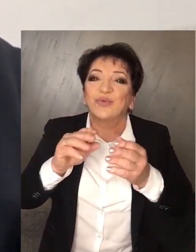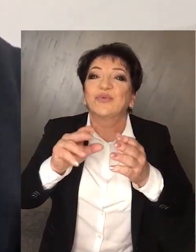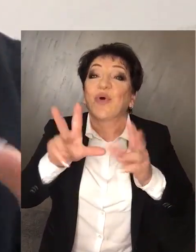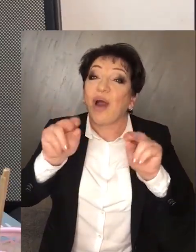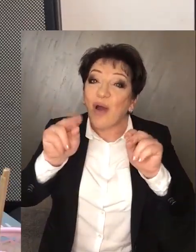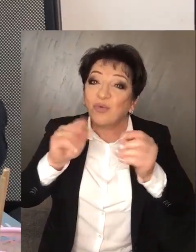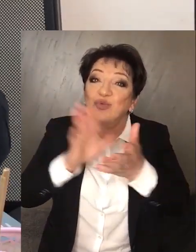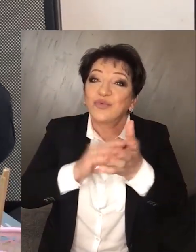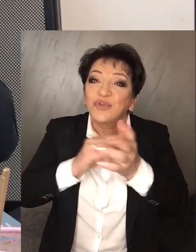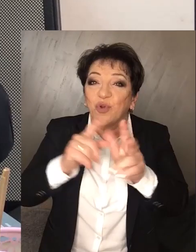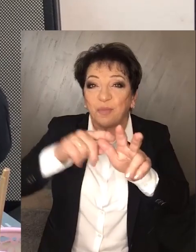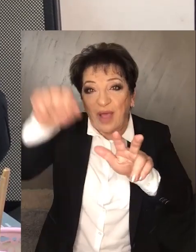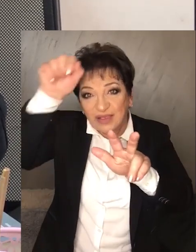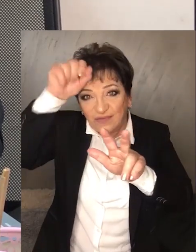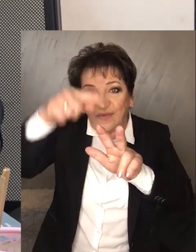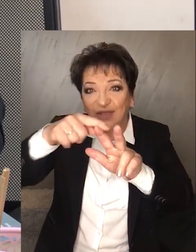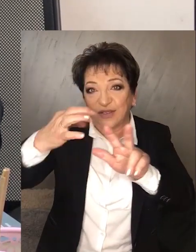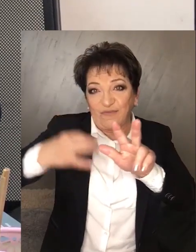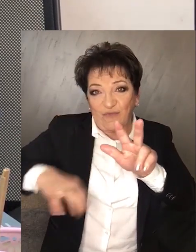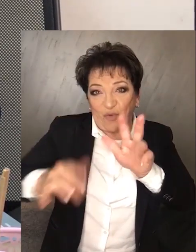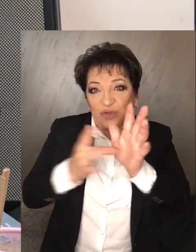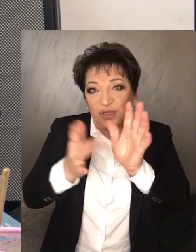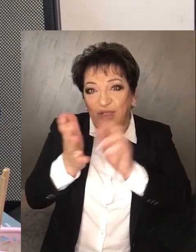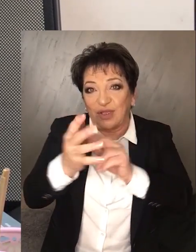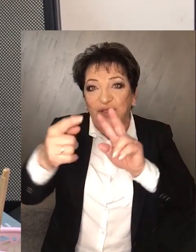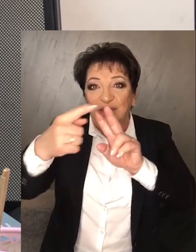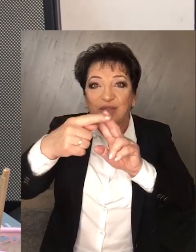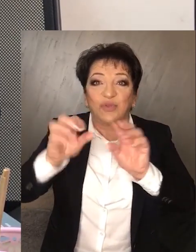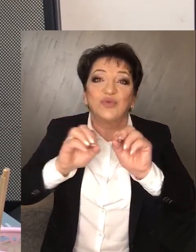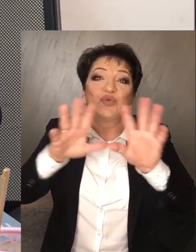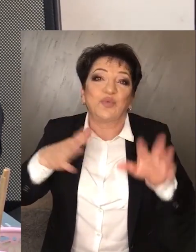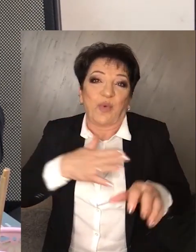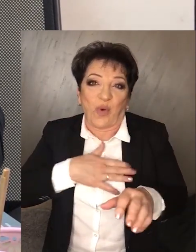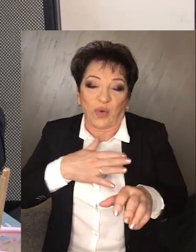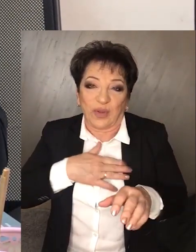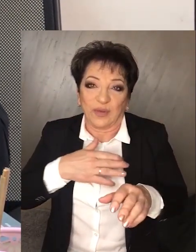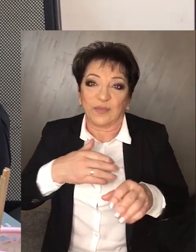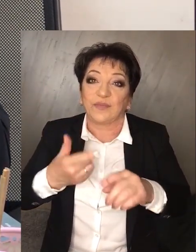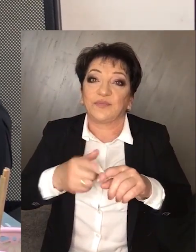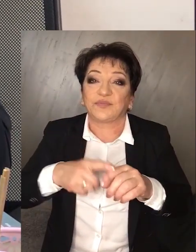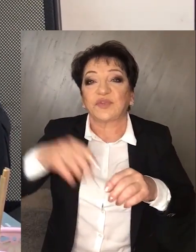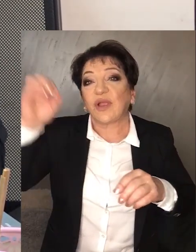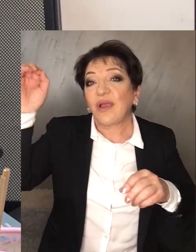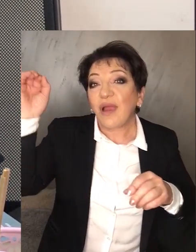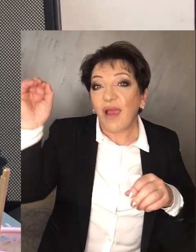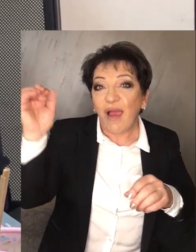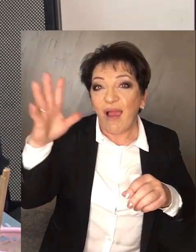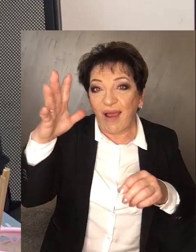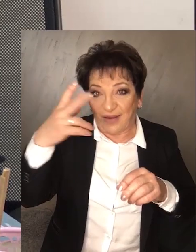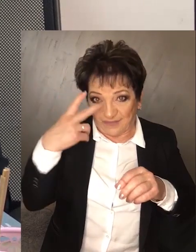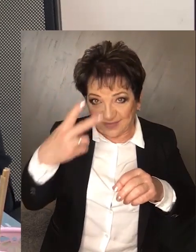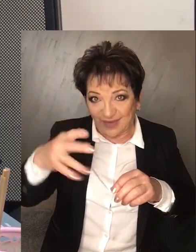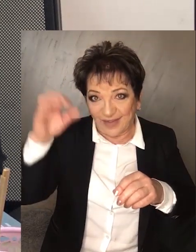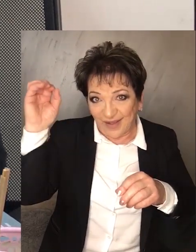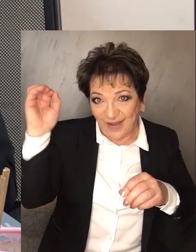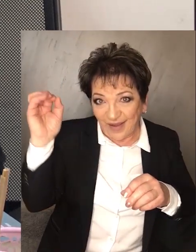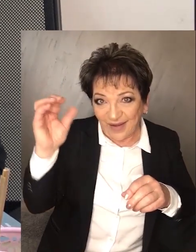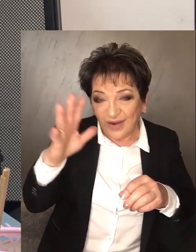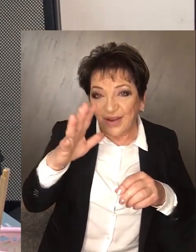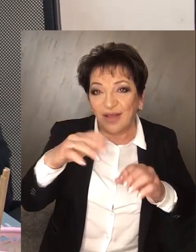սպիտակ, սիրուն, խաղաղության աղավնի։ Խաղաղություն նշանակում է Աստված որդի Սուրբ Հոգի։ Հրաշք են, երբ